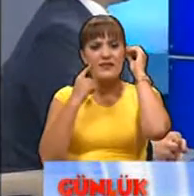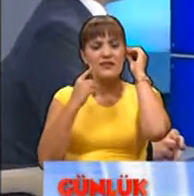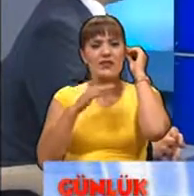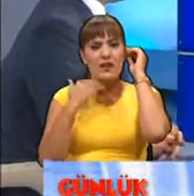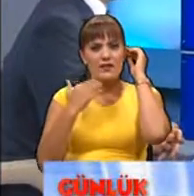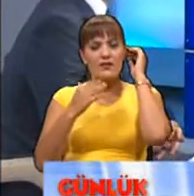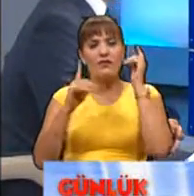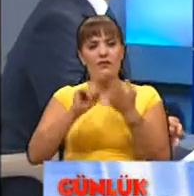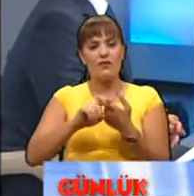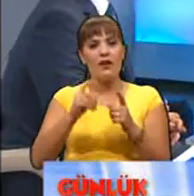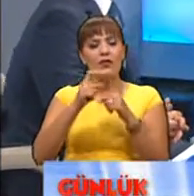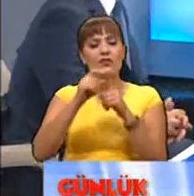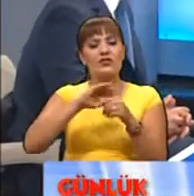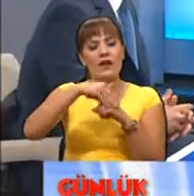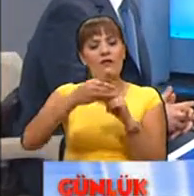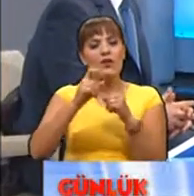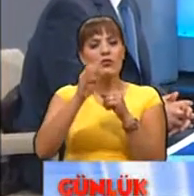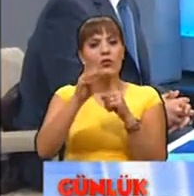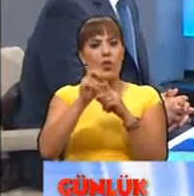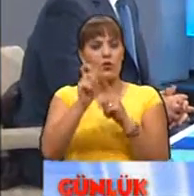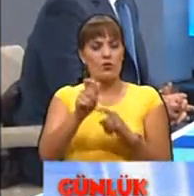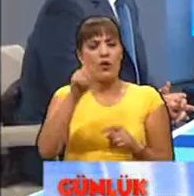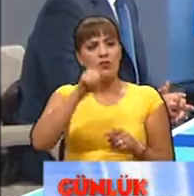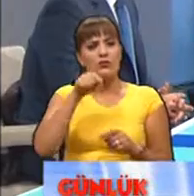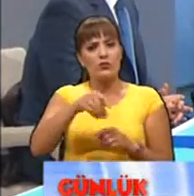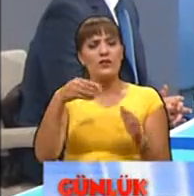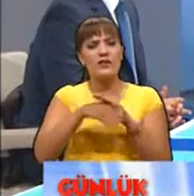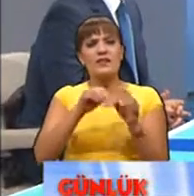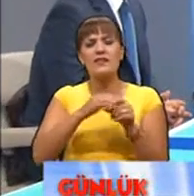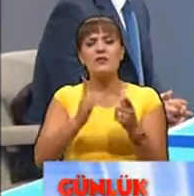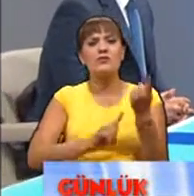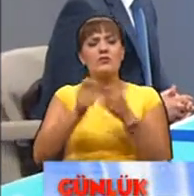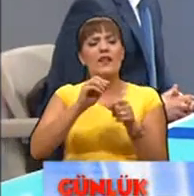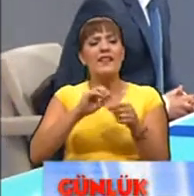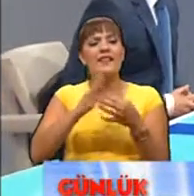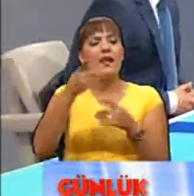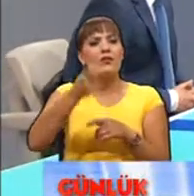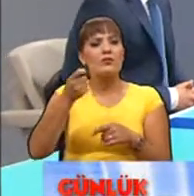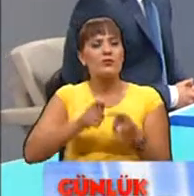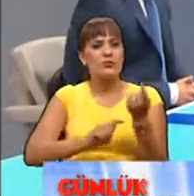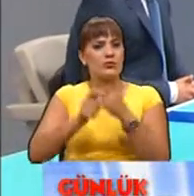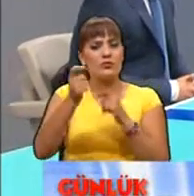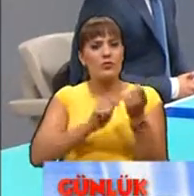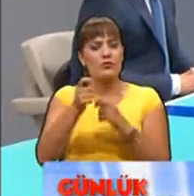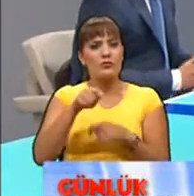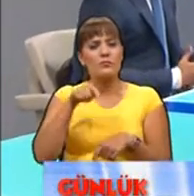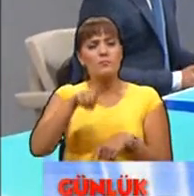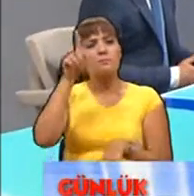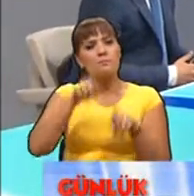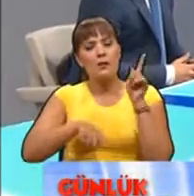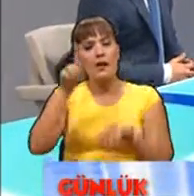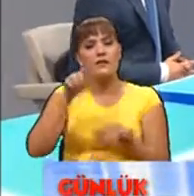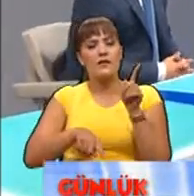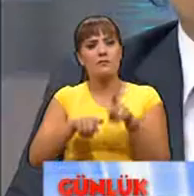Diş eti ve dokular. Dudak. Evet, çevre dokular. Çevre dokular. Önce onlara girelim. Nasıl uyguluyoruz? Ne koşullarda uyguluyoruz? Şöyle, bazı